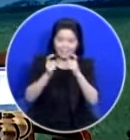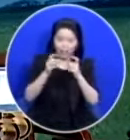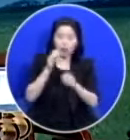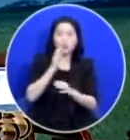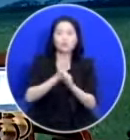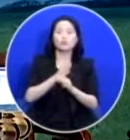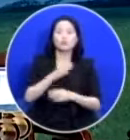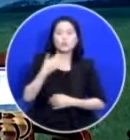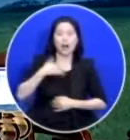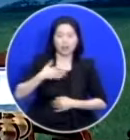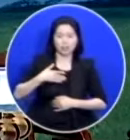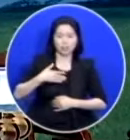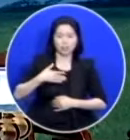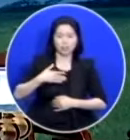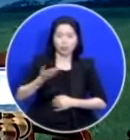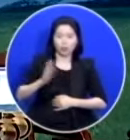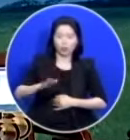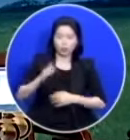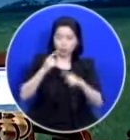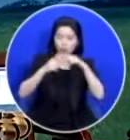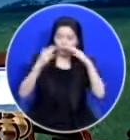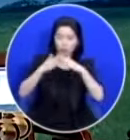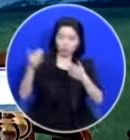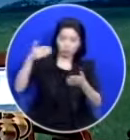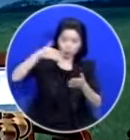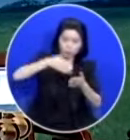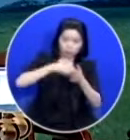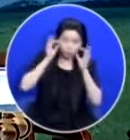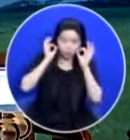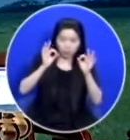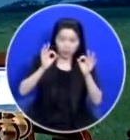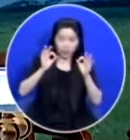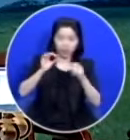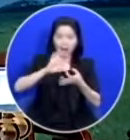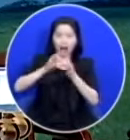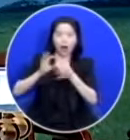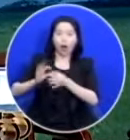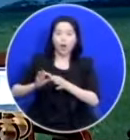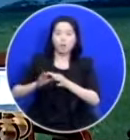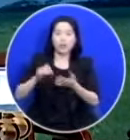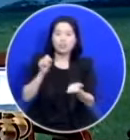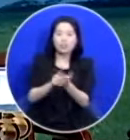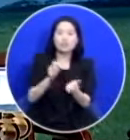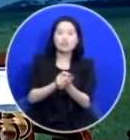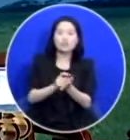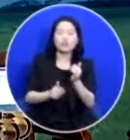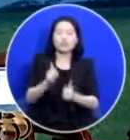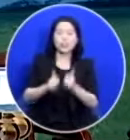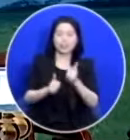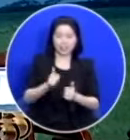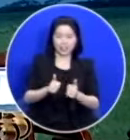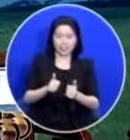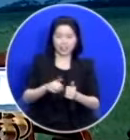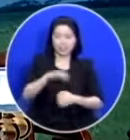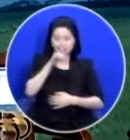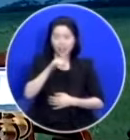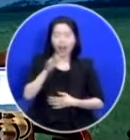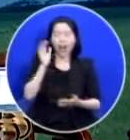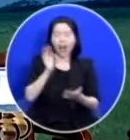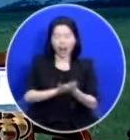교회에 도착하니까 올림픽 축구 경기가 그 시간까지 했다고 아 그제서